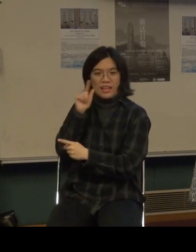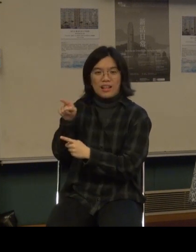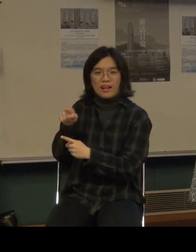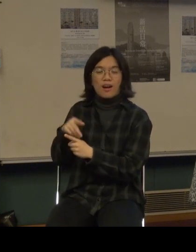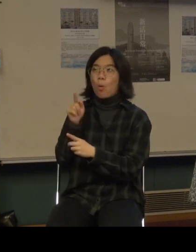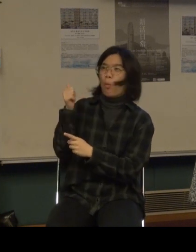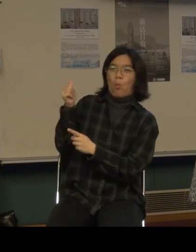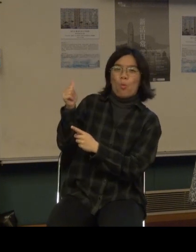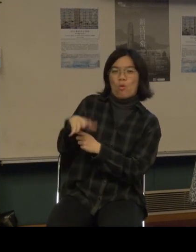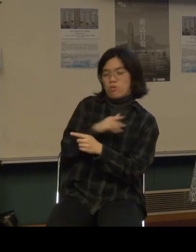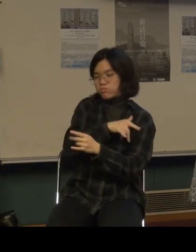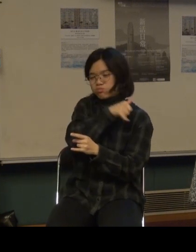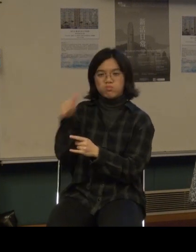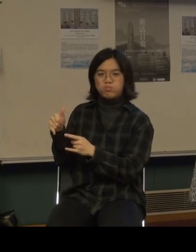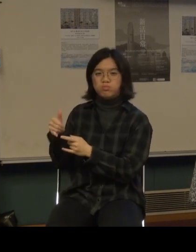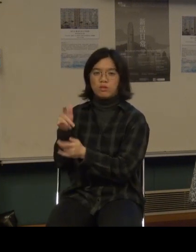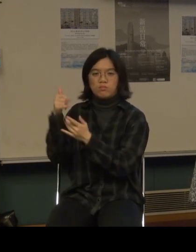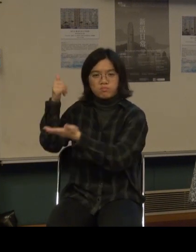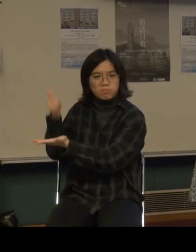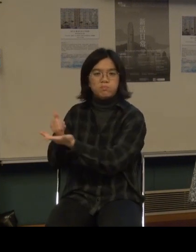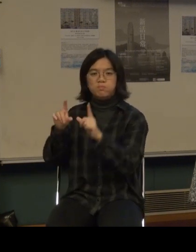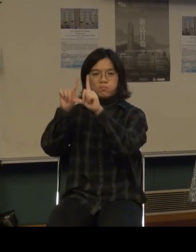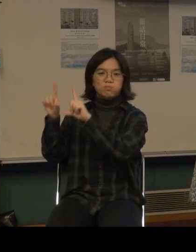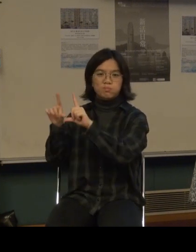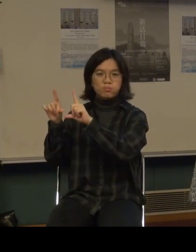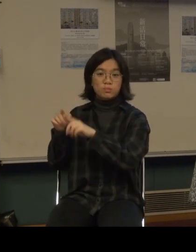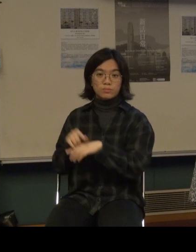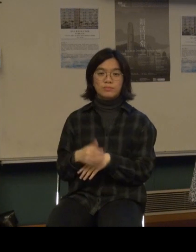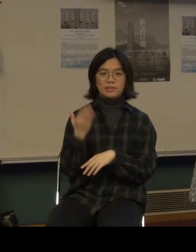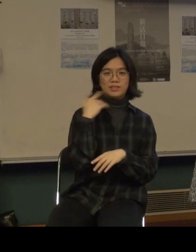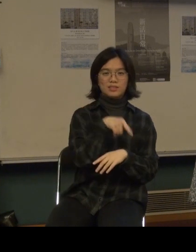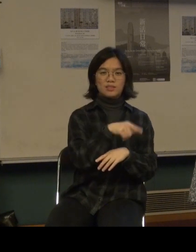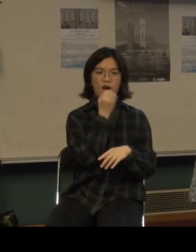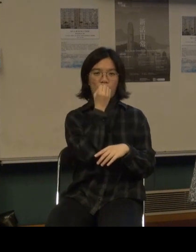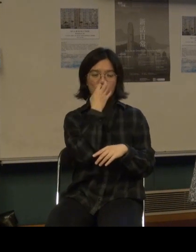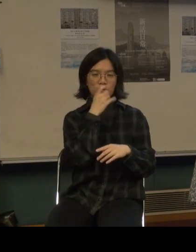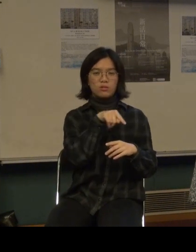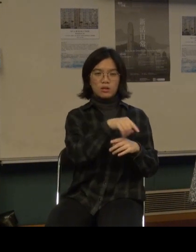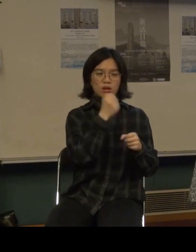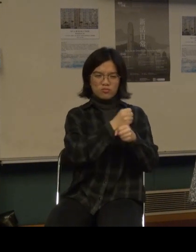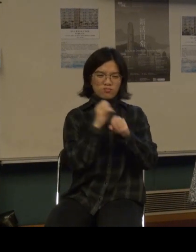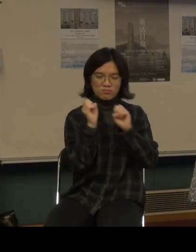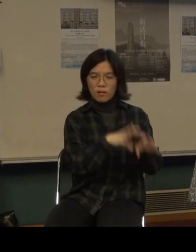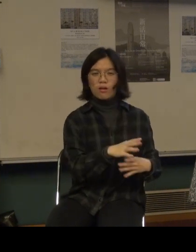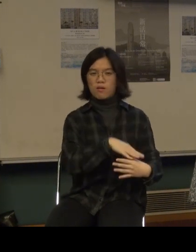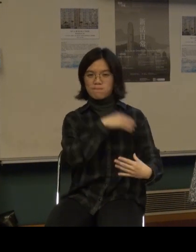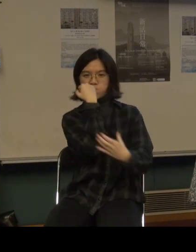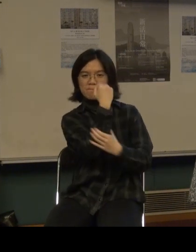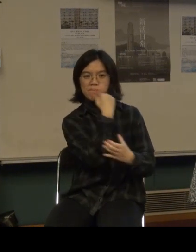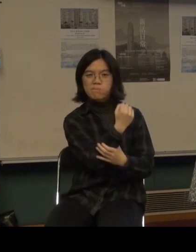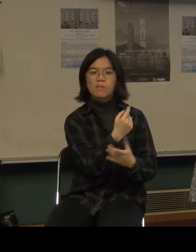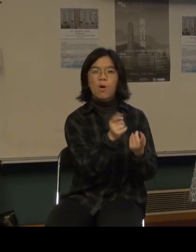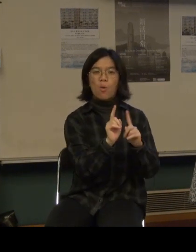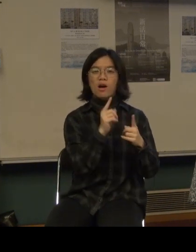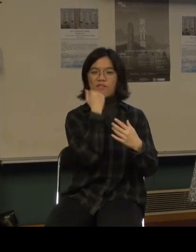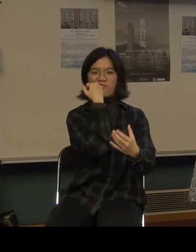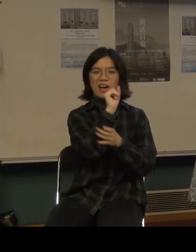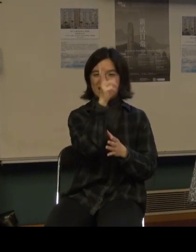咧，其實當時喺香港有一啲咁樣嘅罷工啊。一啲抗議嘅活動啊，甚至係一啲嘅反政